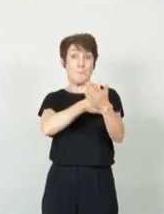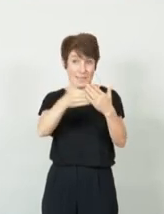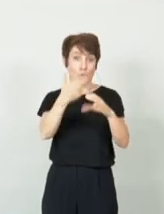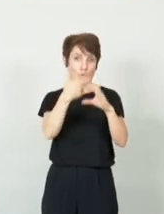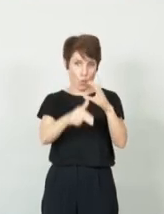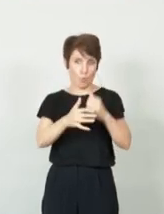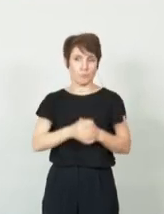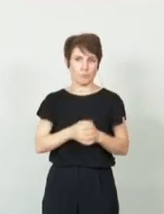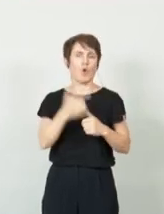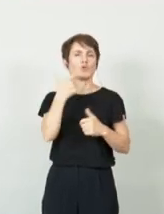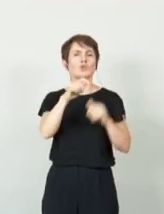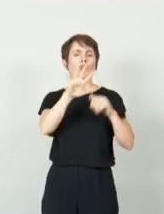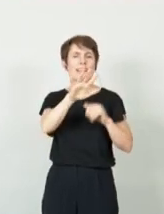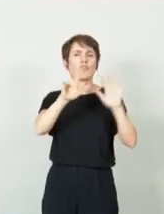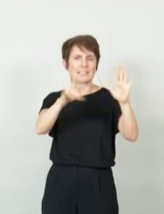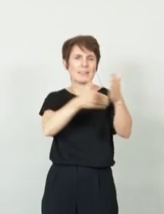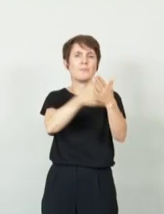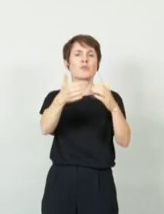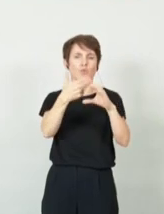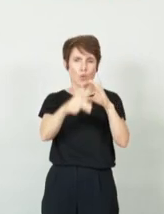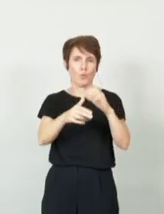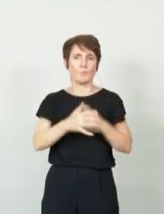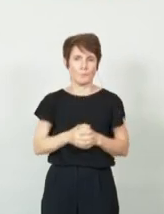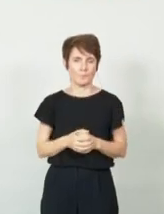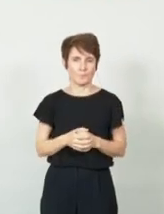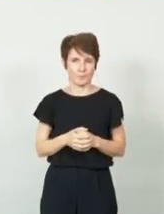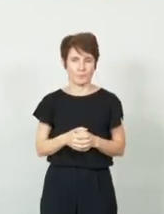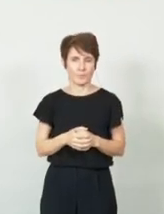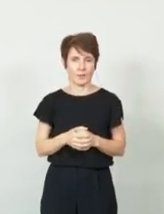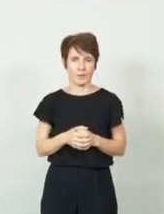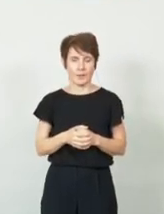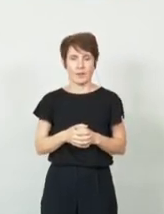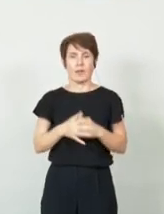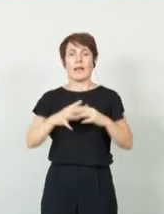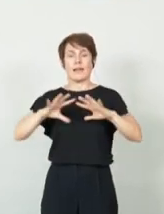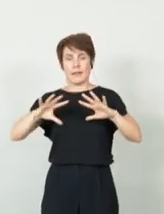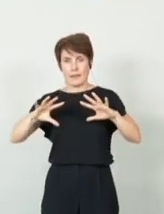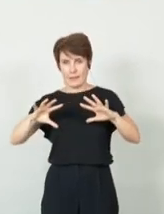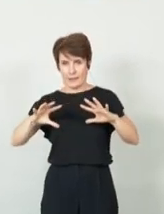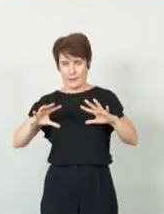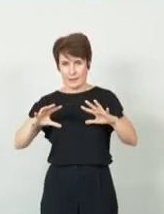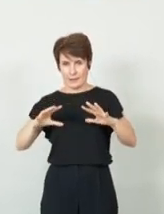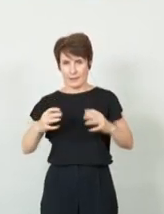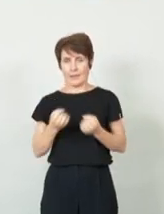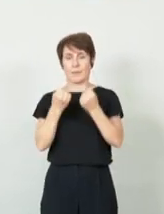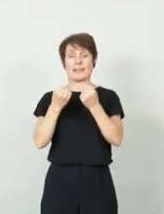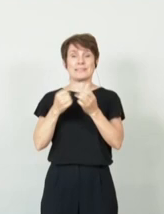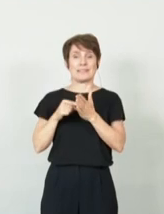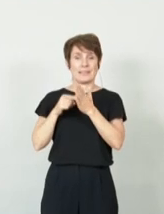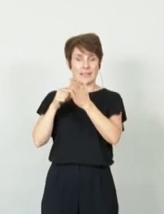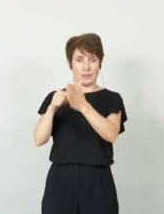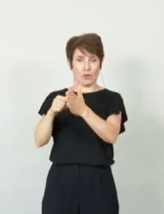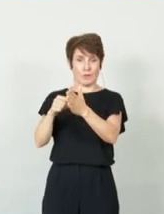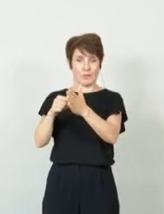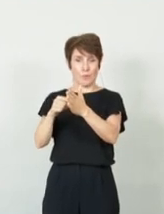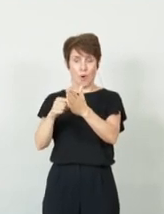indiquer que la capacité de désendettement donc qui mesure la dette au 31 décembre à portée à